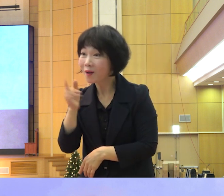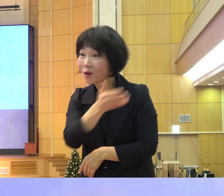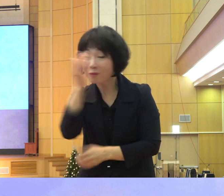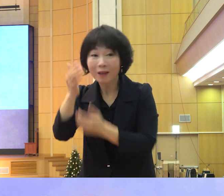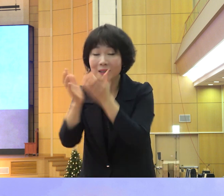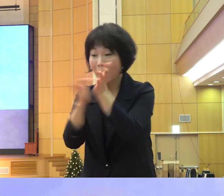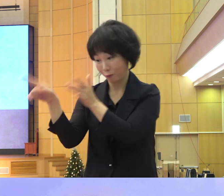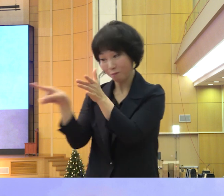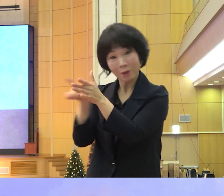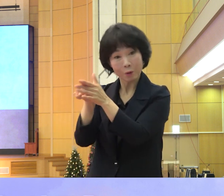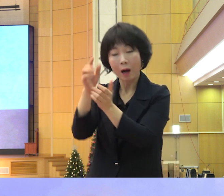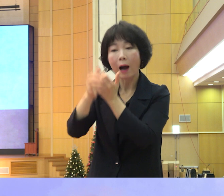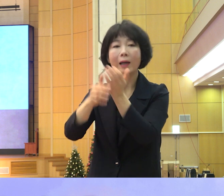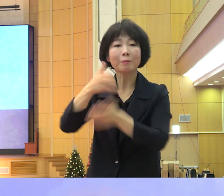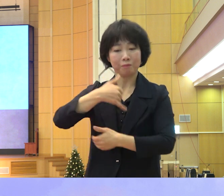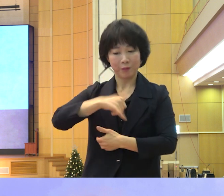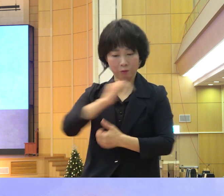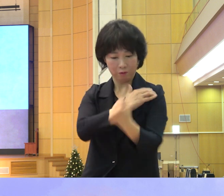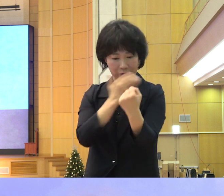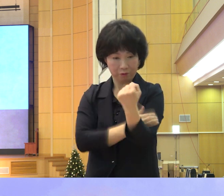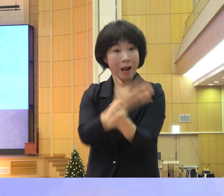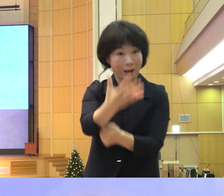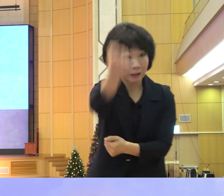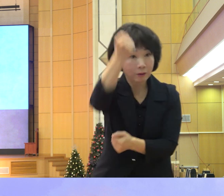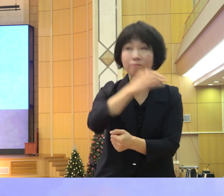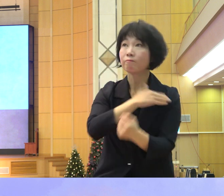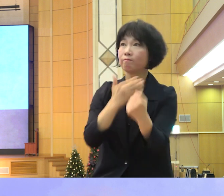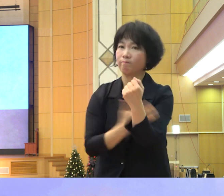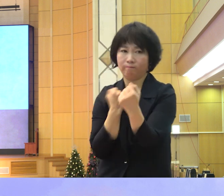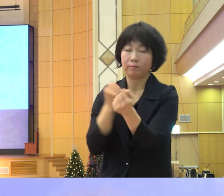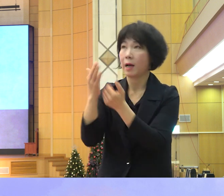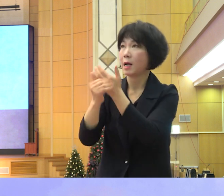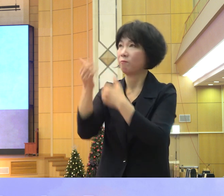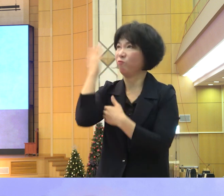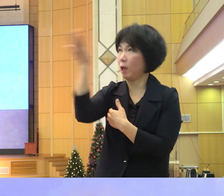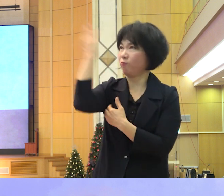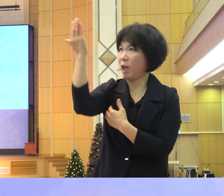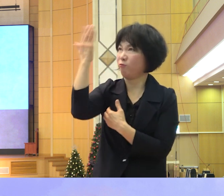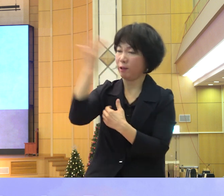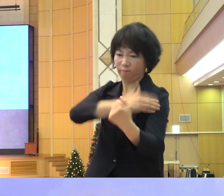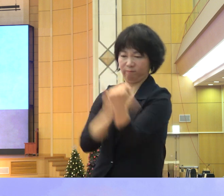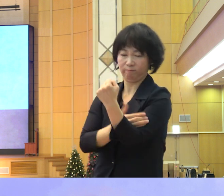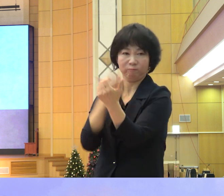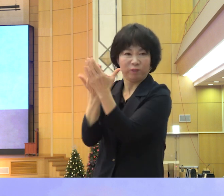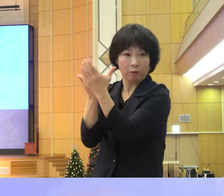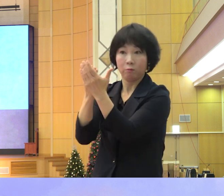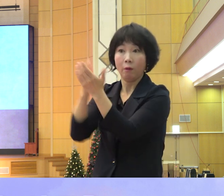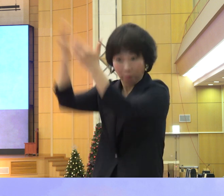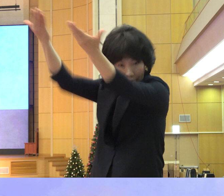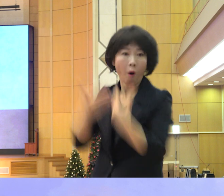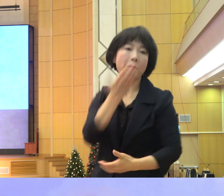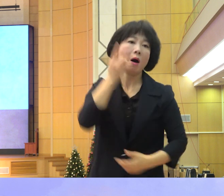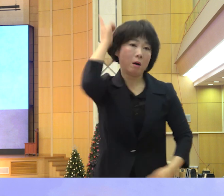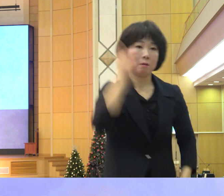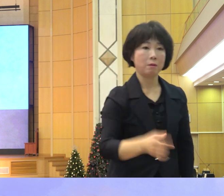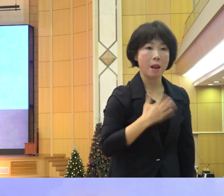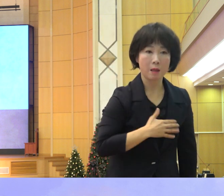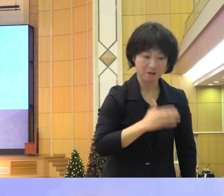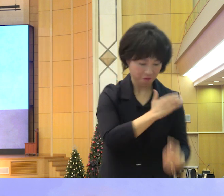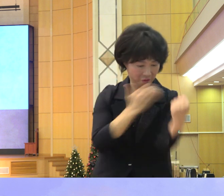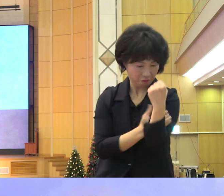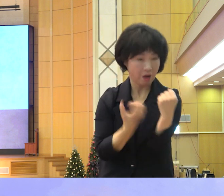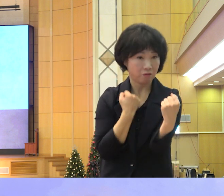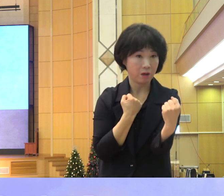됐을 때 하나님 아버지께 구할 수 있는 권리가 있는 것입니다. 할렐루야. 네? 생각해